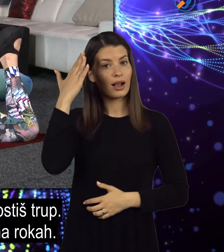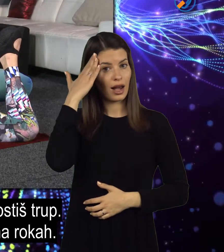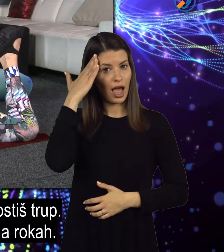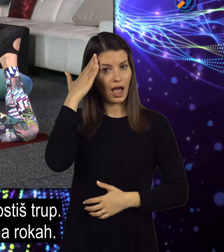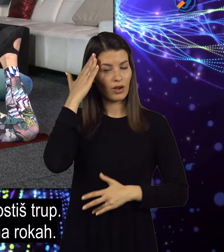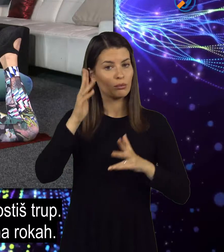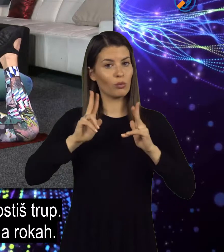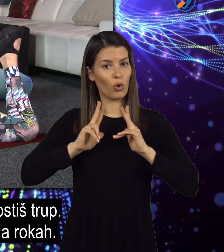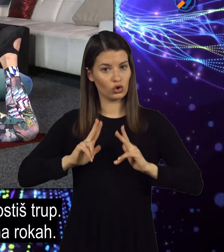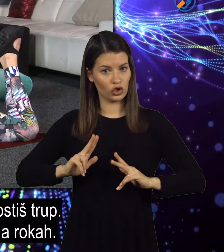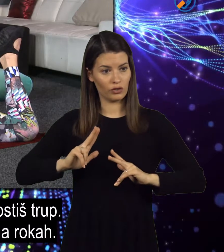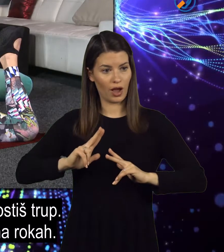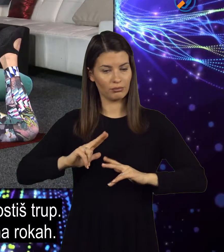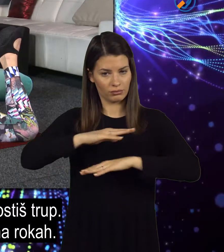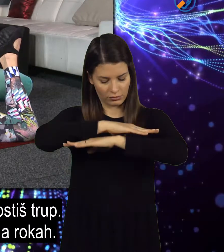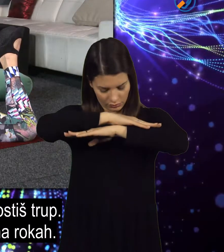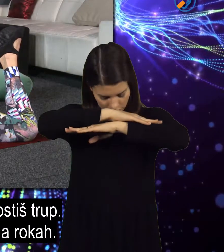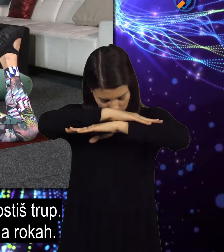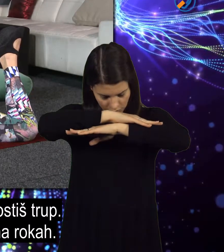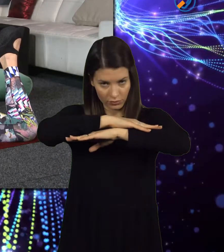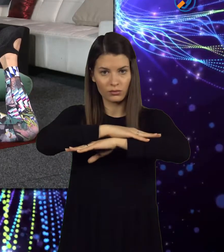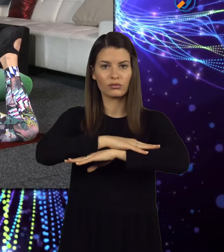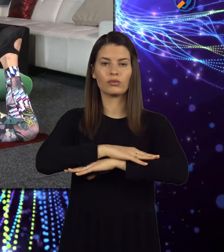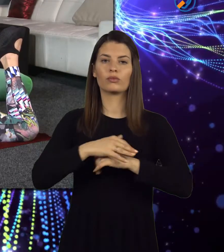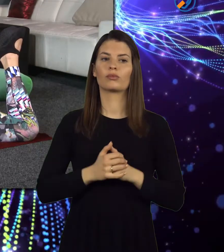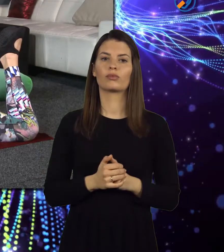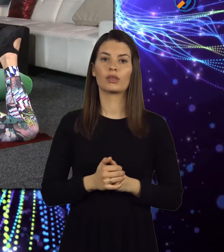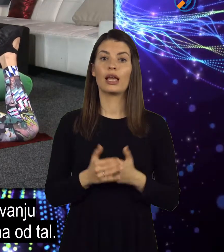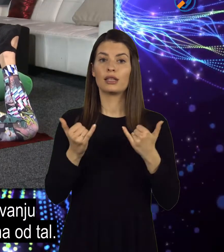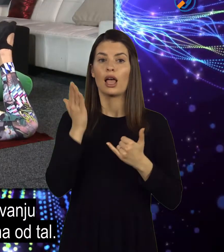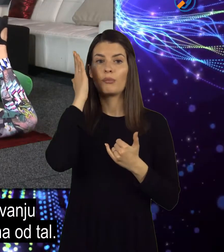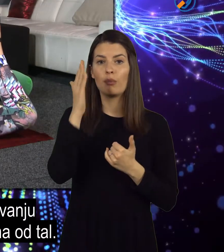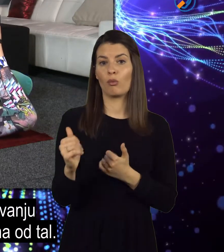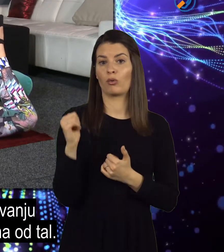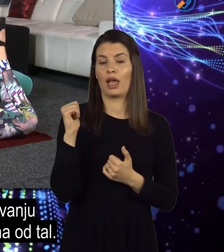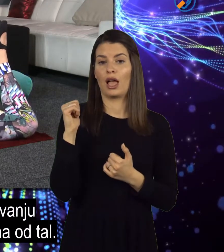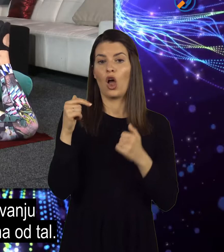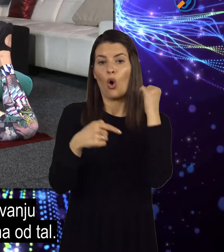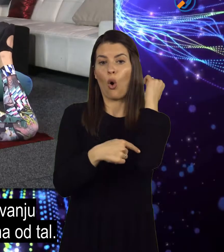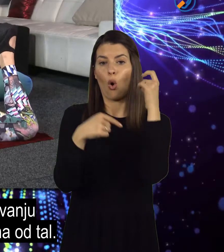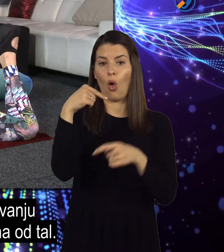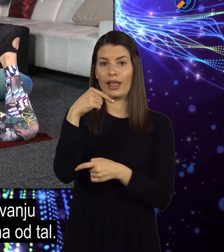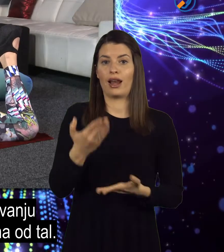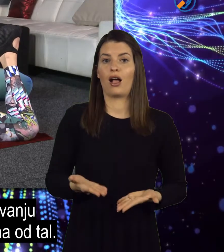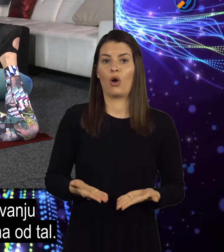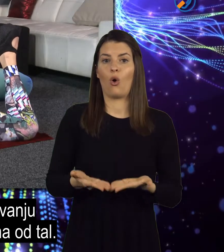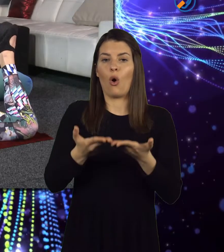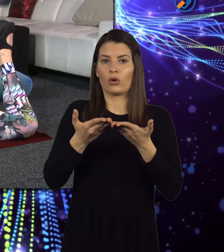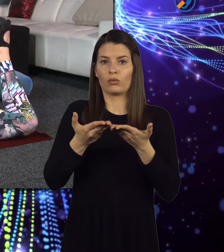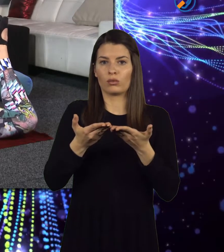glava počiva na rokah. In v nadaljevanju dvigujem kolena od